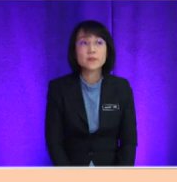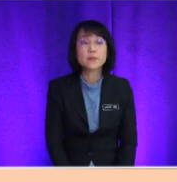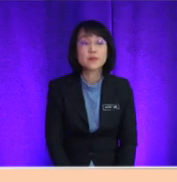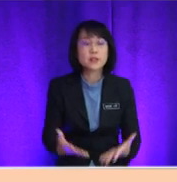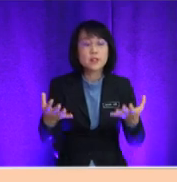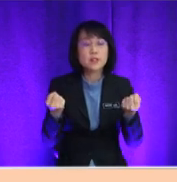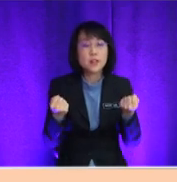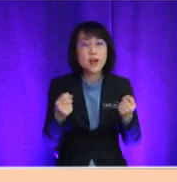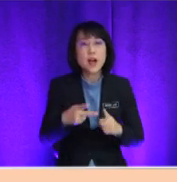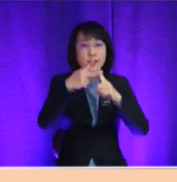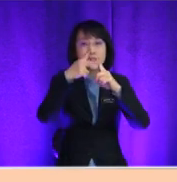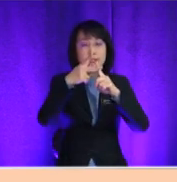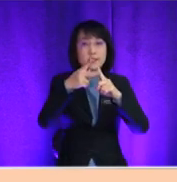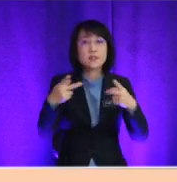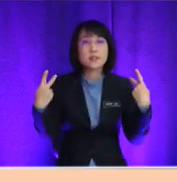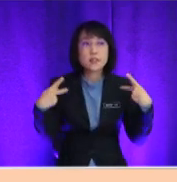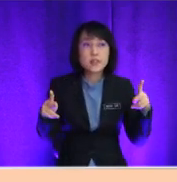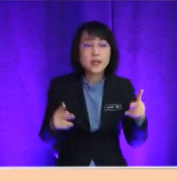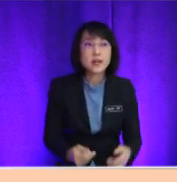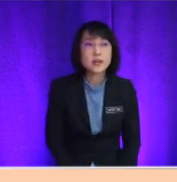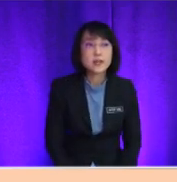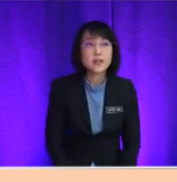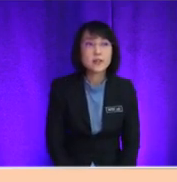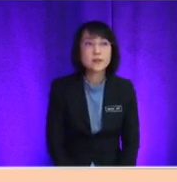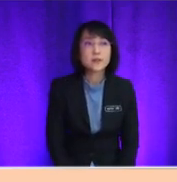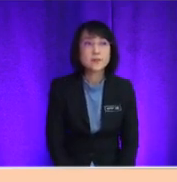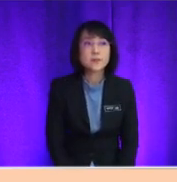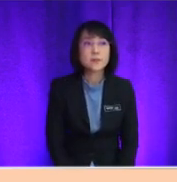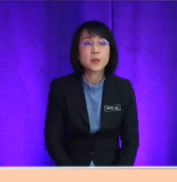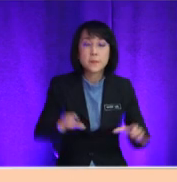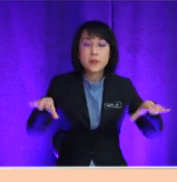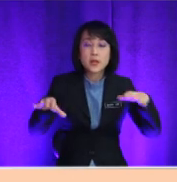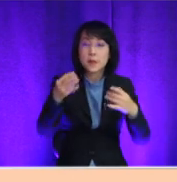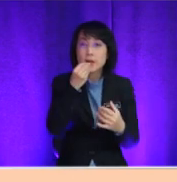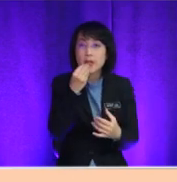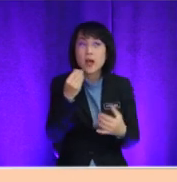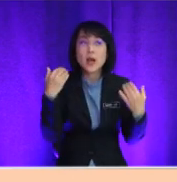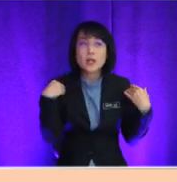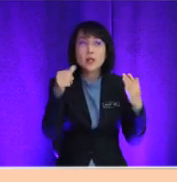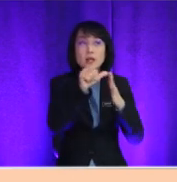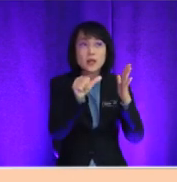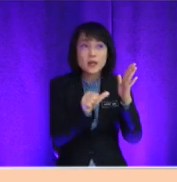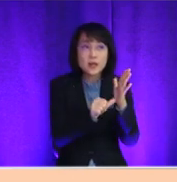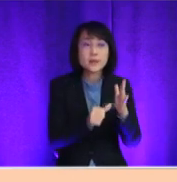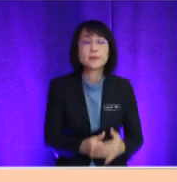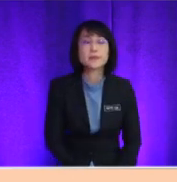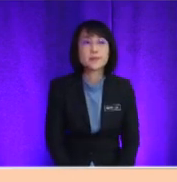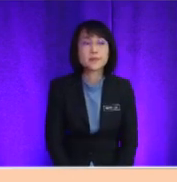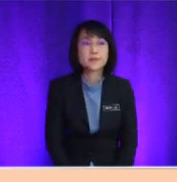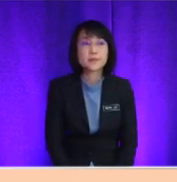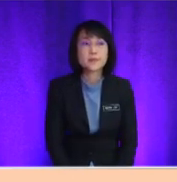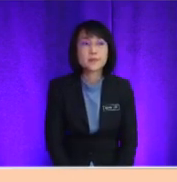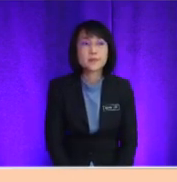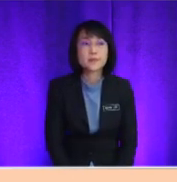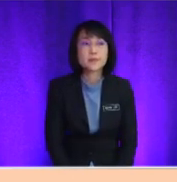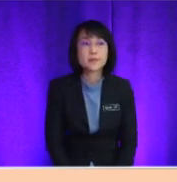kemudian mengenali makanan tuh situ ada pula peraturan-peraturan pengendali makanan Siapa yang boleh dibuka kemudian